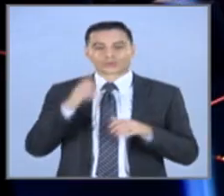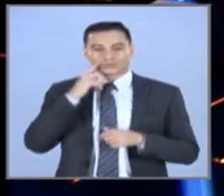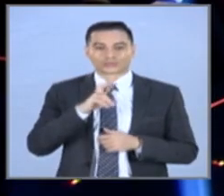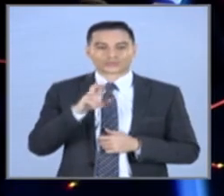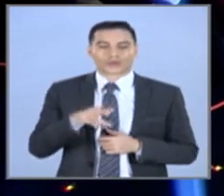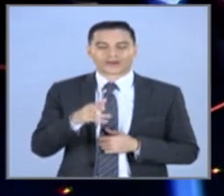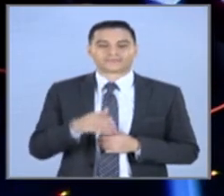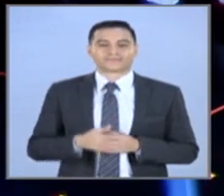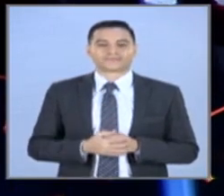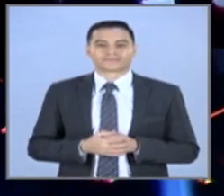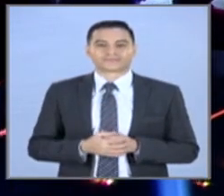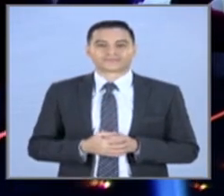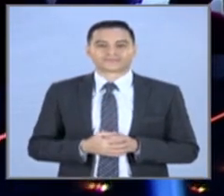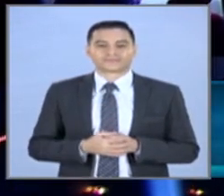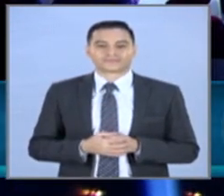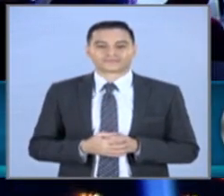هو: